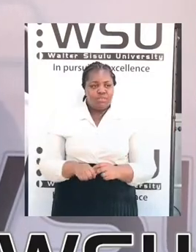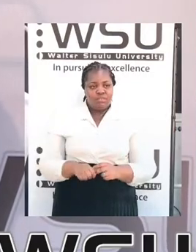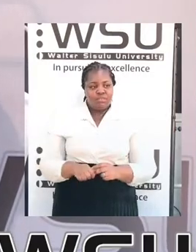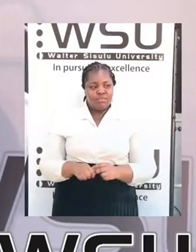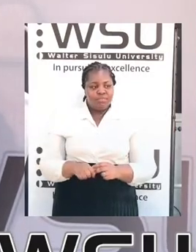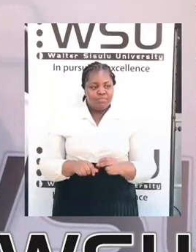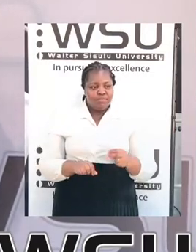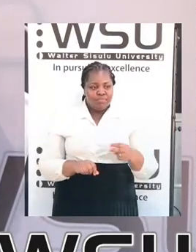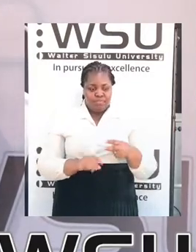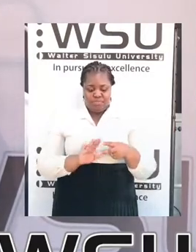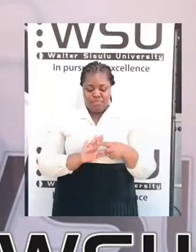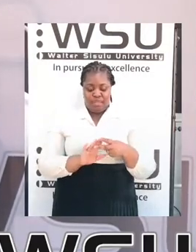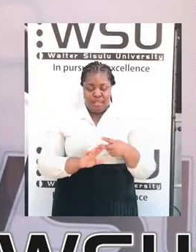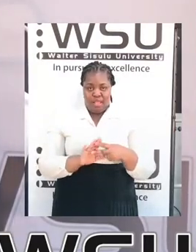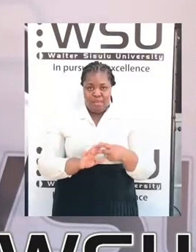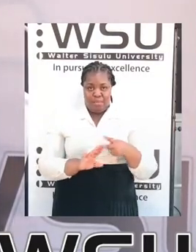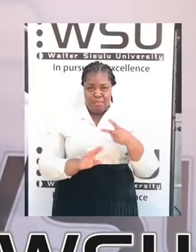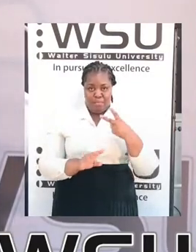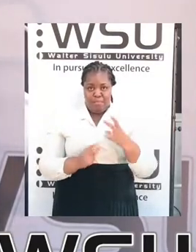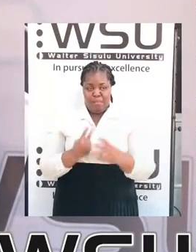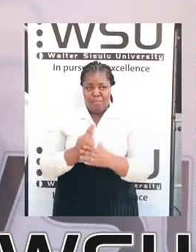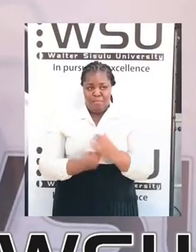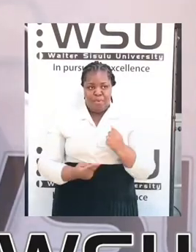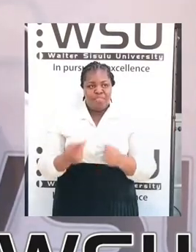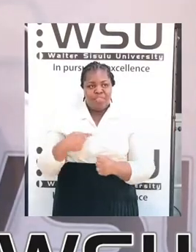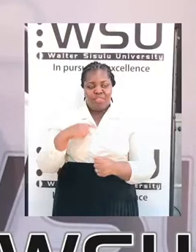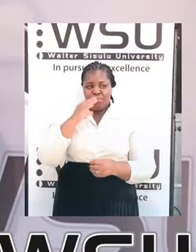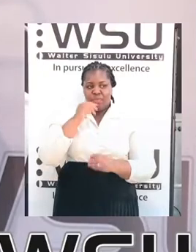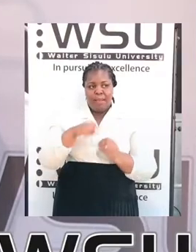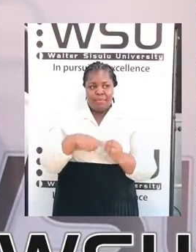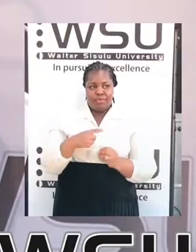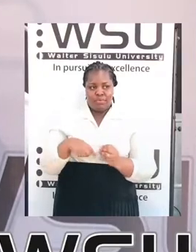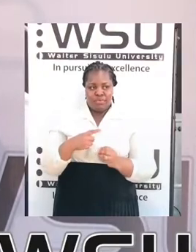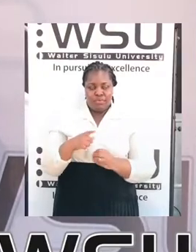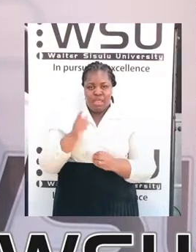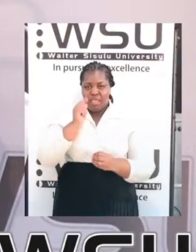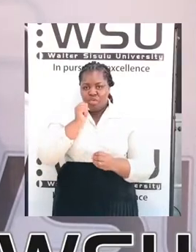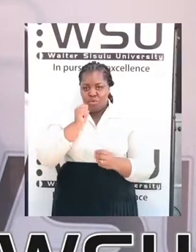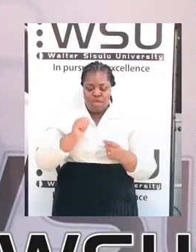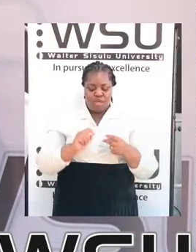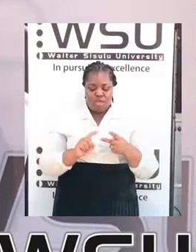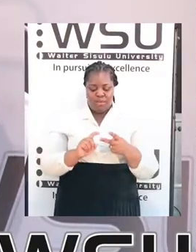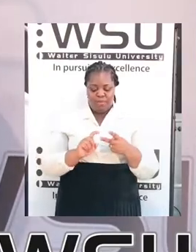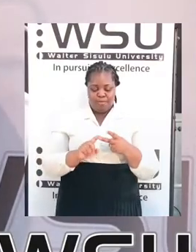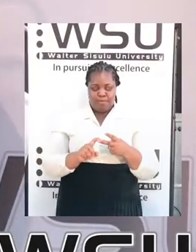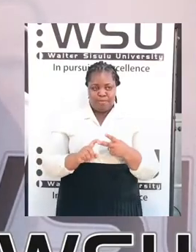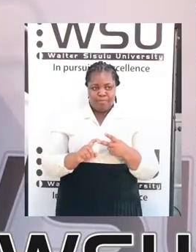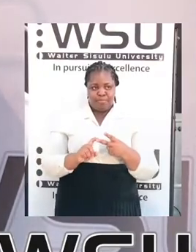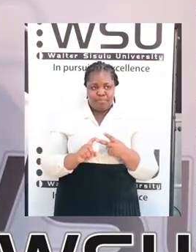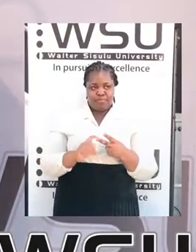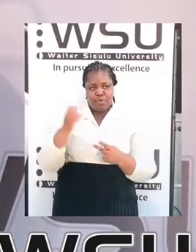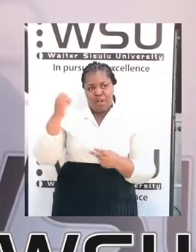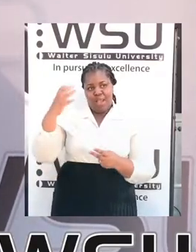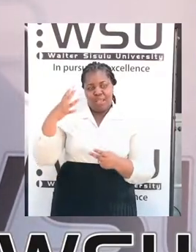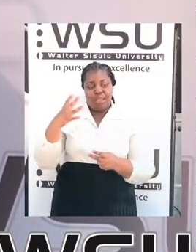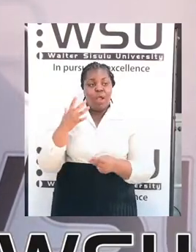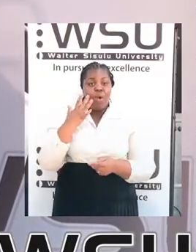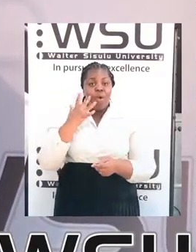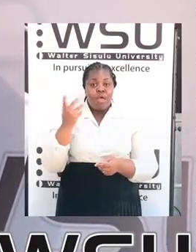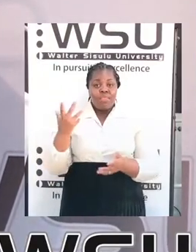Ezi zinto zimbini ndithetha ngazo ukukhanya netyuwa zizinto ezithi zakufika